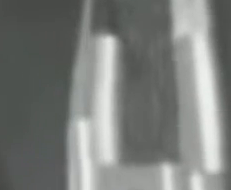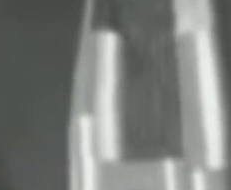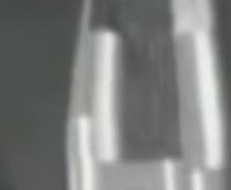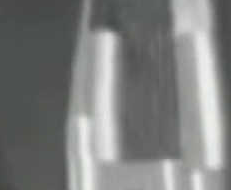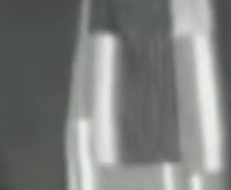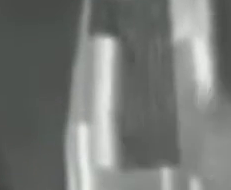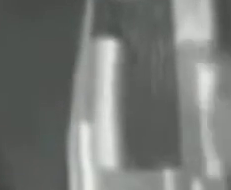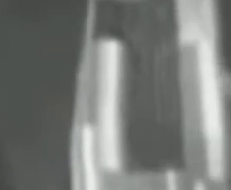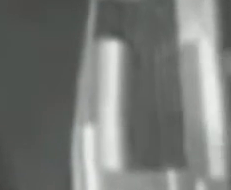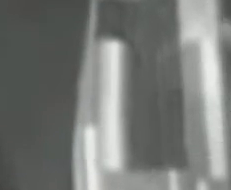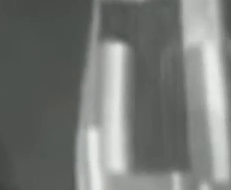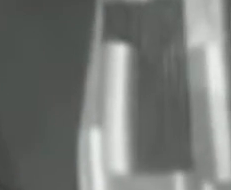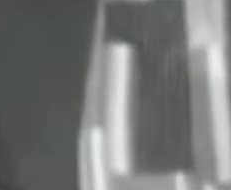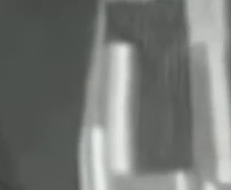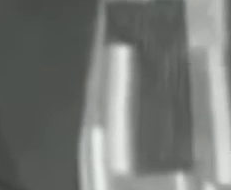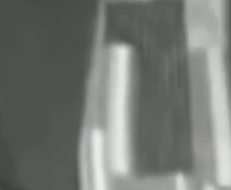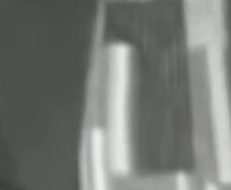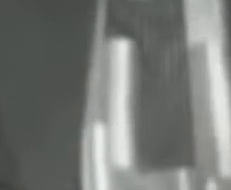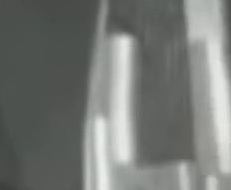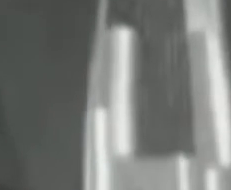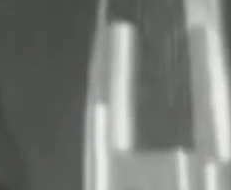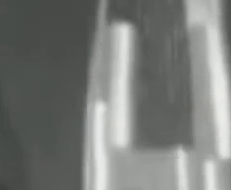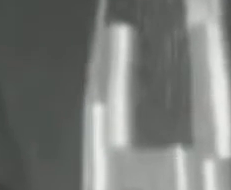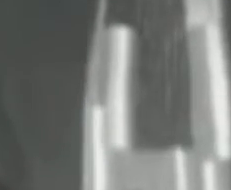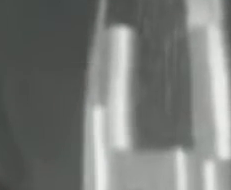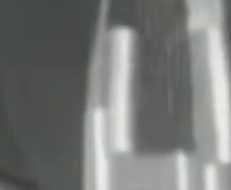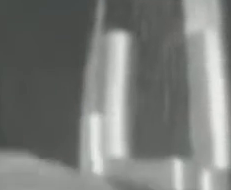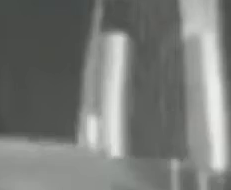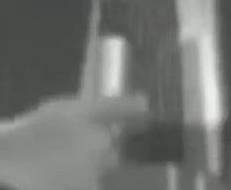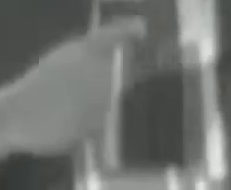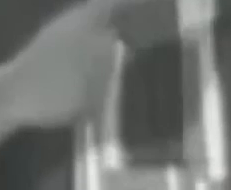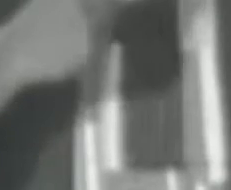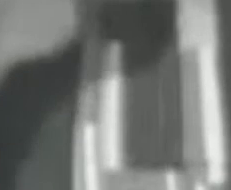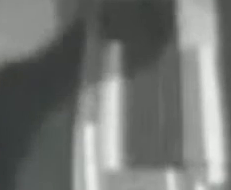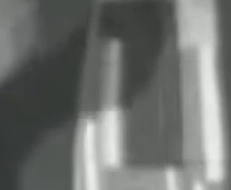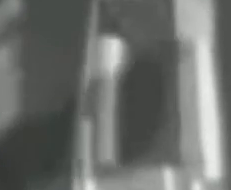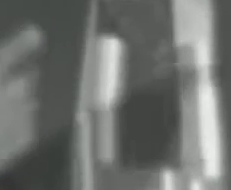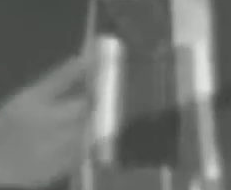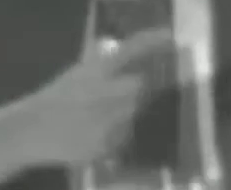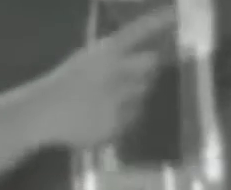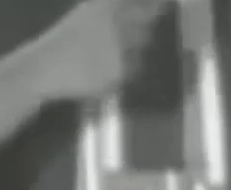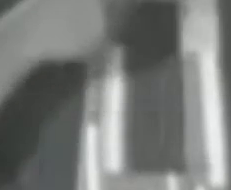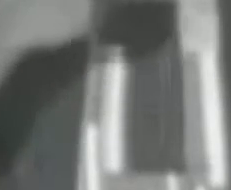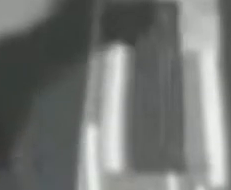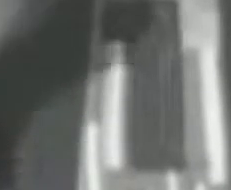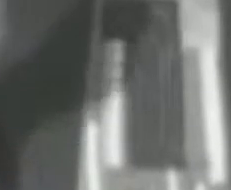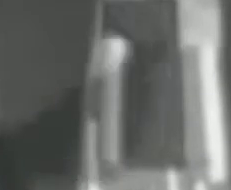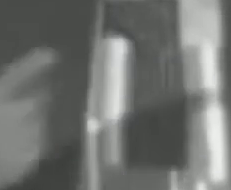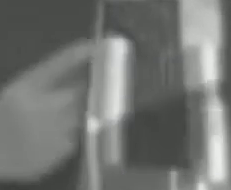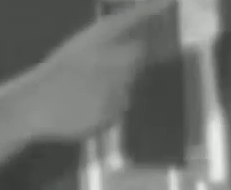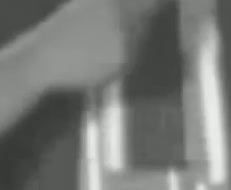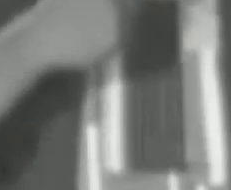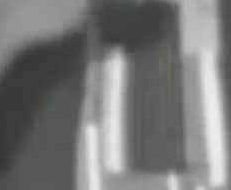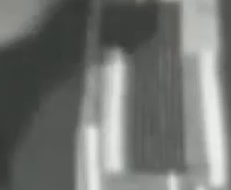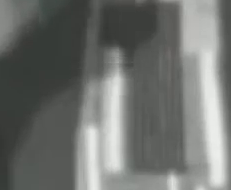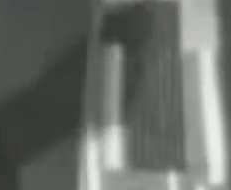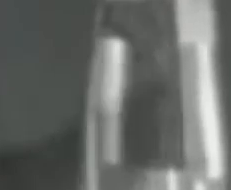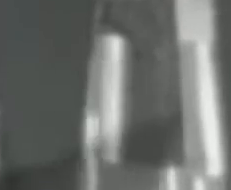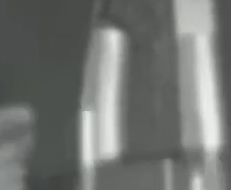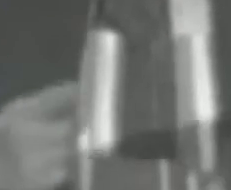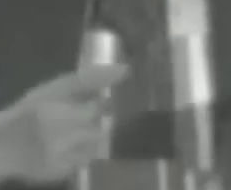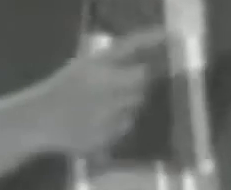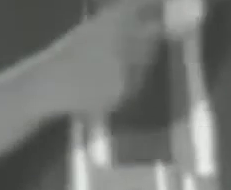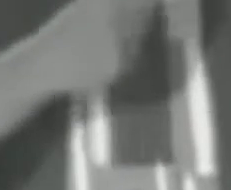الله يرحمك يا طهطاوي. رفاعة الطهطاوي عاصم امين وعلي